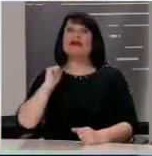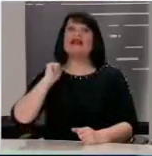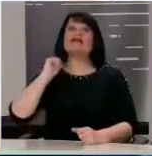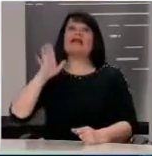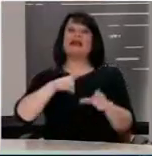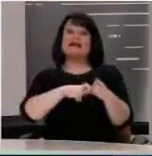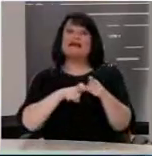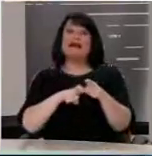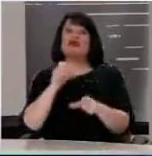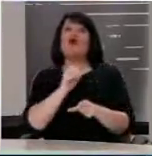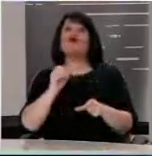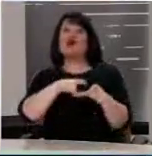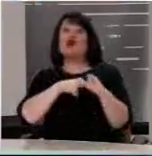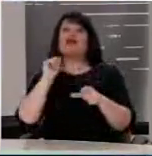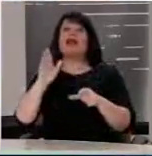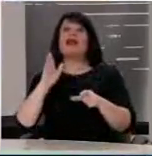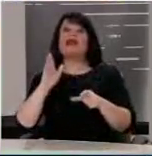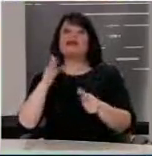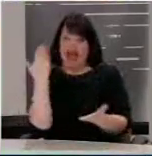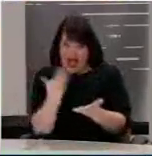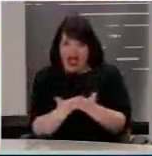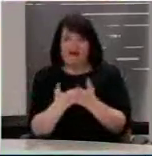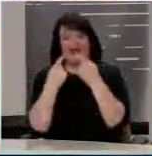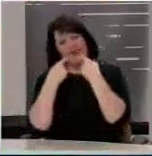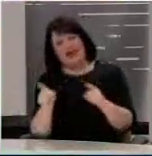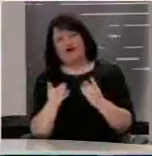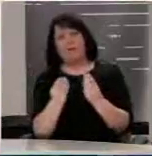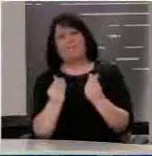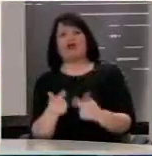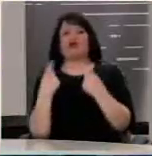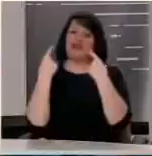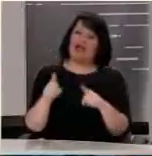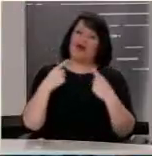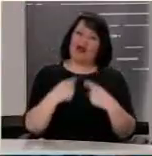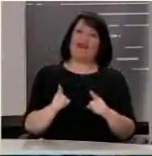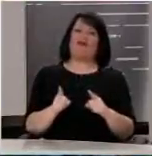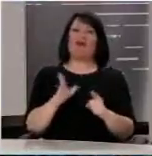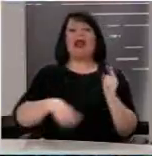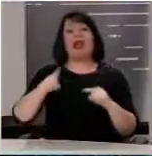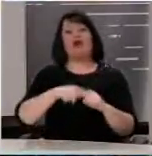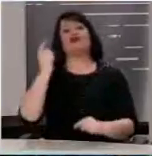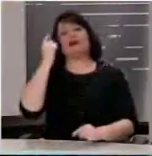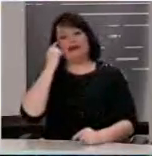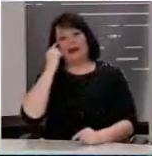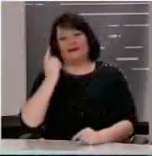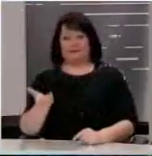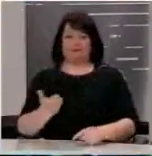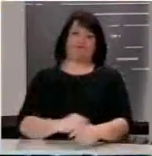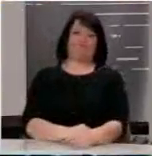μας συνεργάτες, κύριε Μητσοτάκη. Αυτή είναι η μεγάλη ποιοτική διαφορά την οποία την έχει καταλάβει ο ελληνικός λαός.